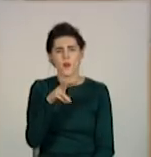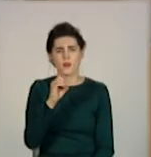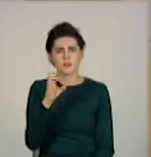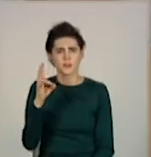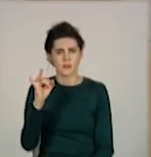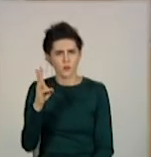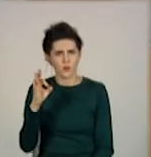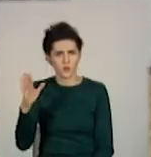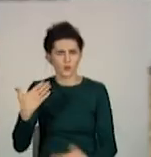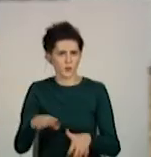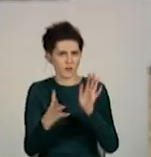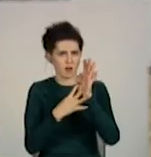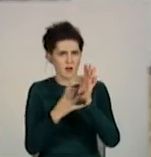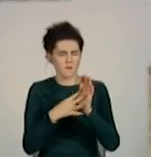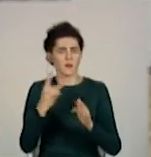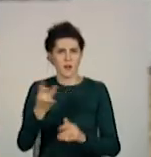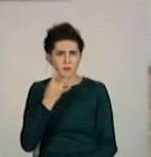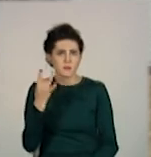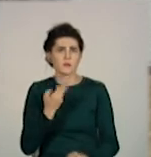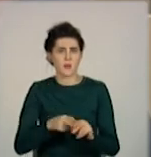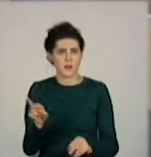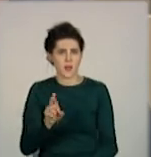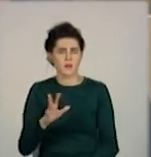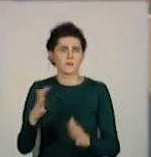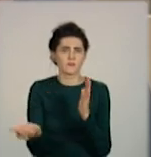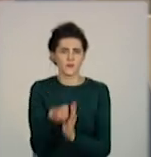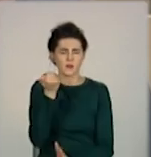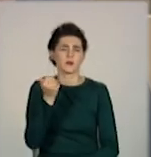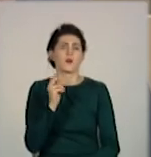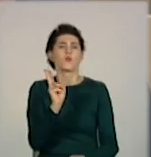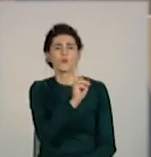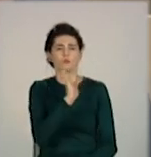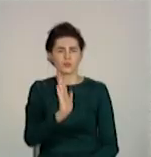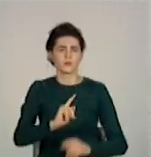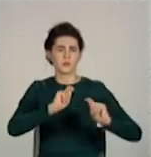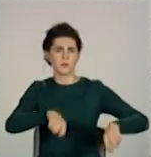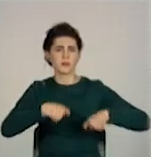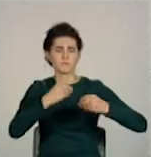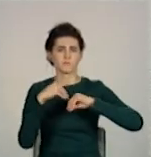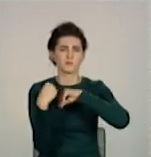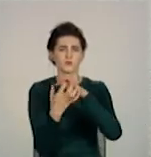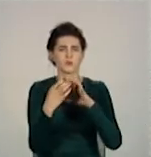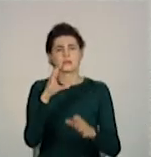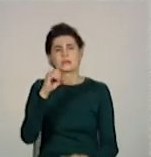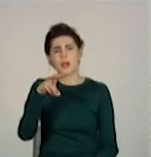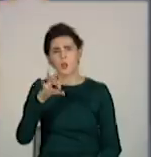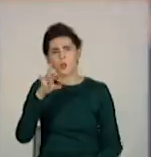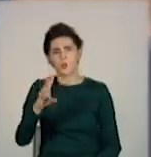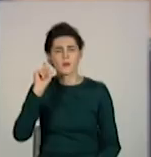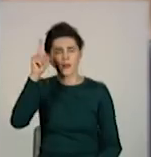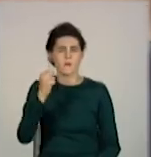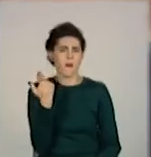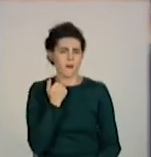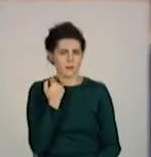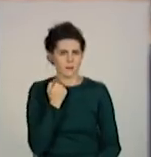вже вдев'яте. Його цьогорічні переможці в липні відправляться на міжнародний авіасалон «Фарнборо» у